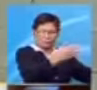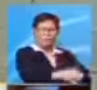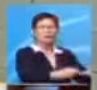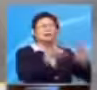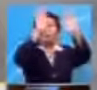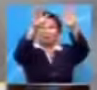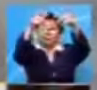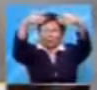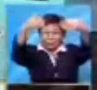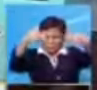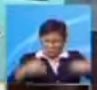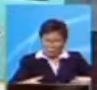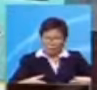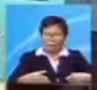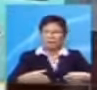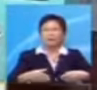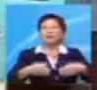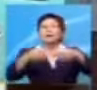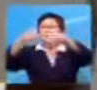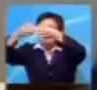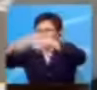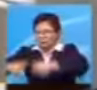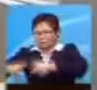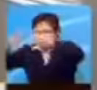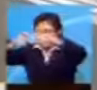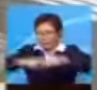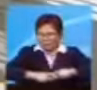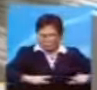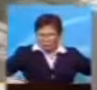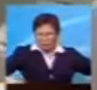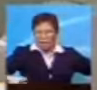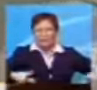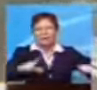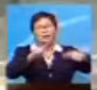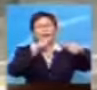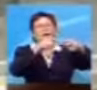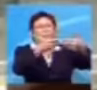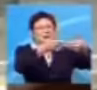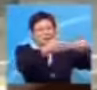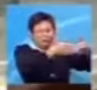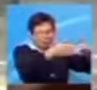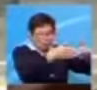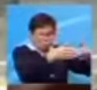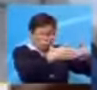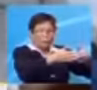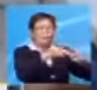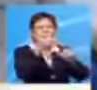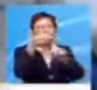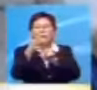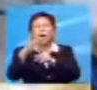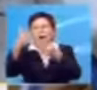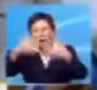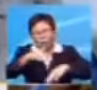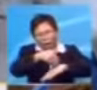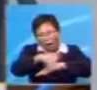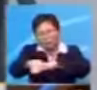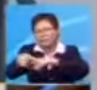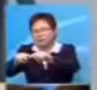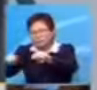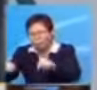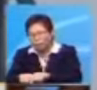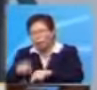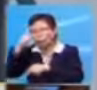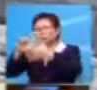dinding tiang lantai dan keekuda besi sebelum dihantar ke tapak Pembinaan untuk dipasang